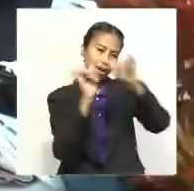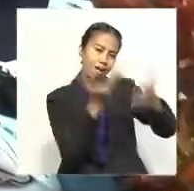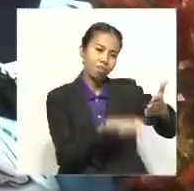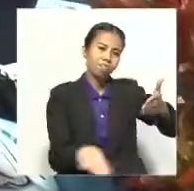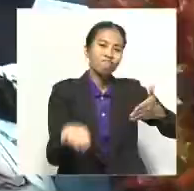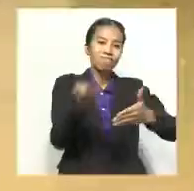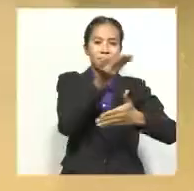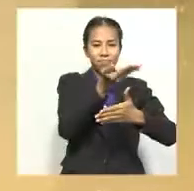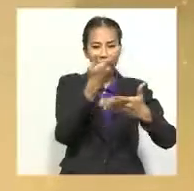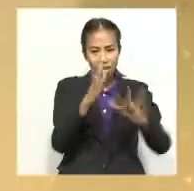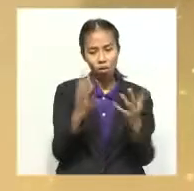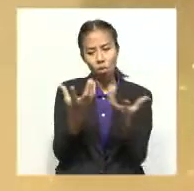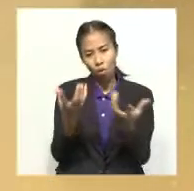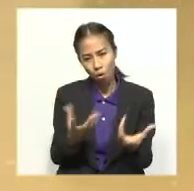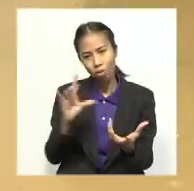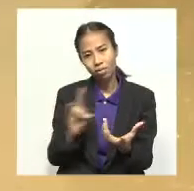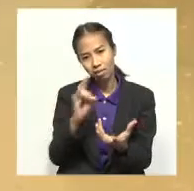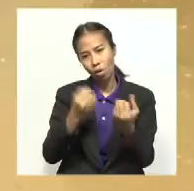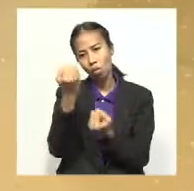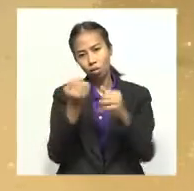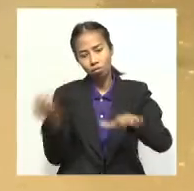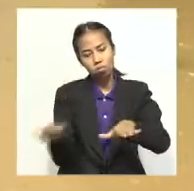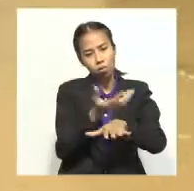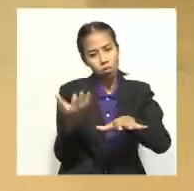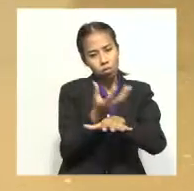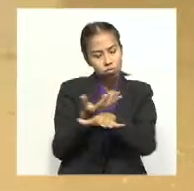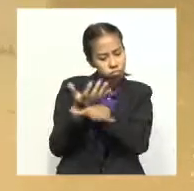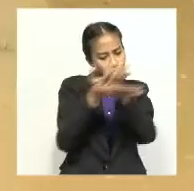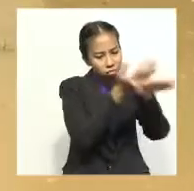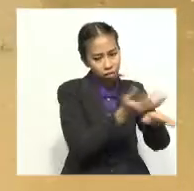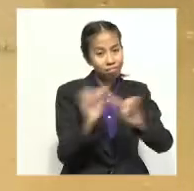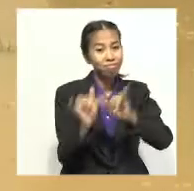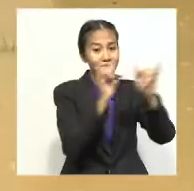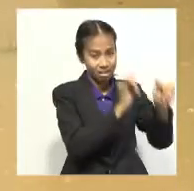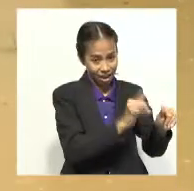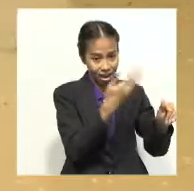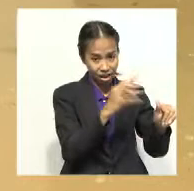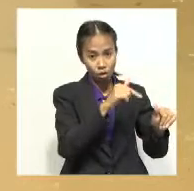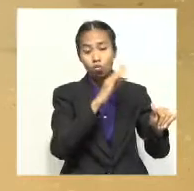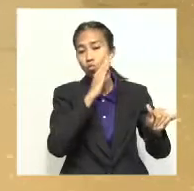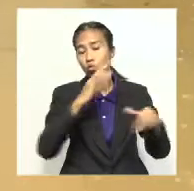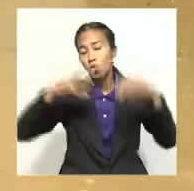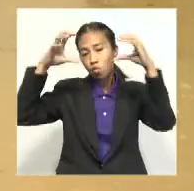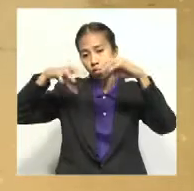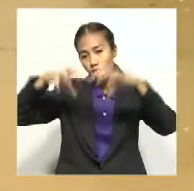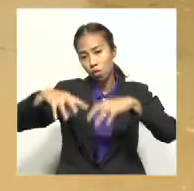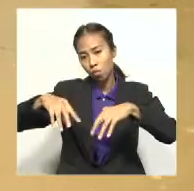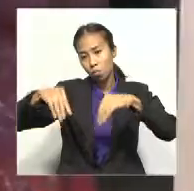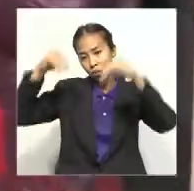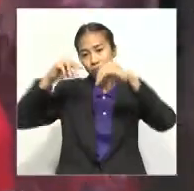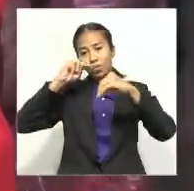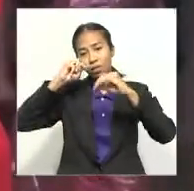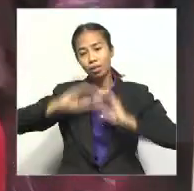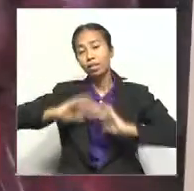นเนี่ยนำสิ่งของแล้วก็สัตว์เลี้ยงขนขึ้นรถไปอยู่ในพื้นที่ปลอดภัยถ้าหากว่าปริมาณฝนลดลงและไม่มีน้ำทะเลหนุน